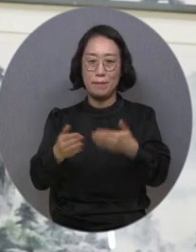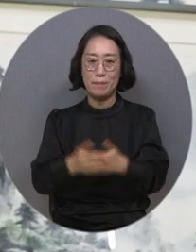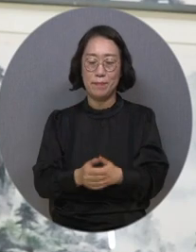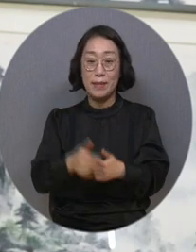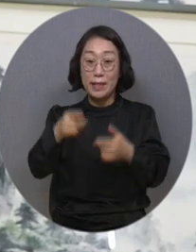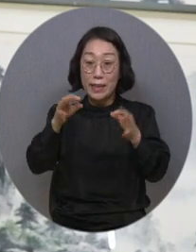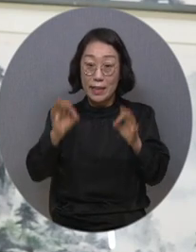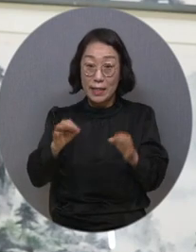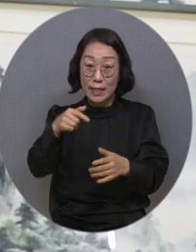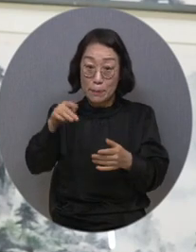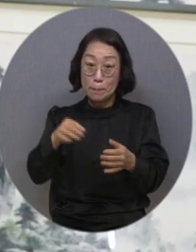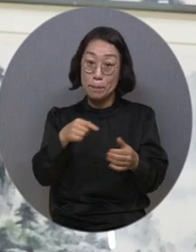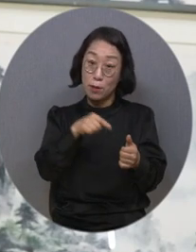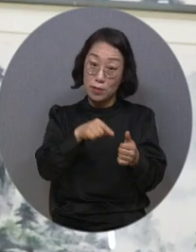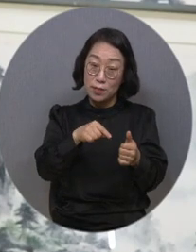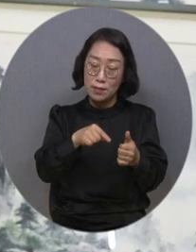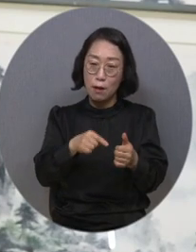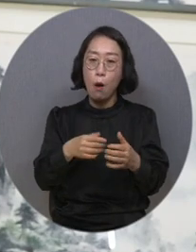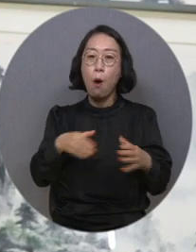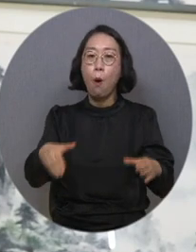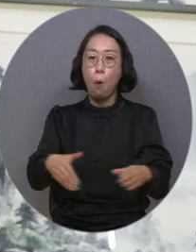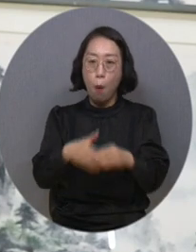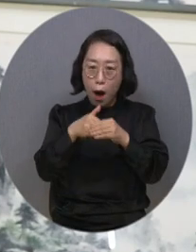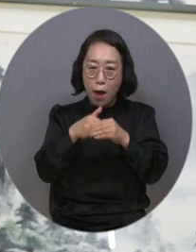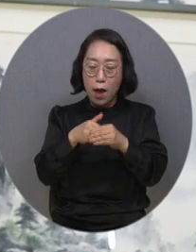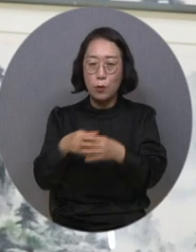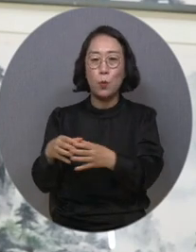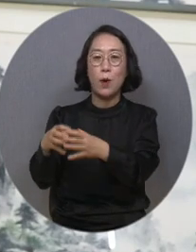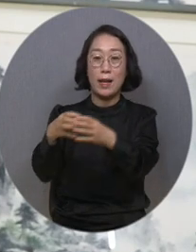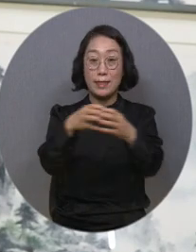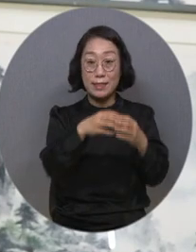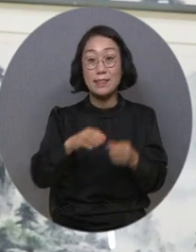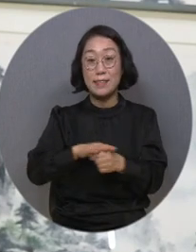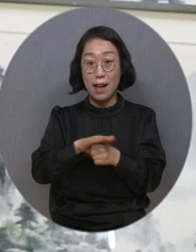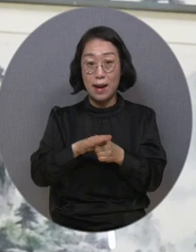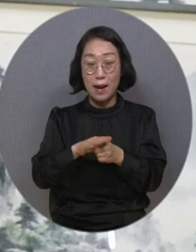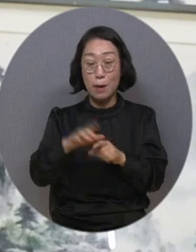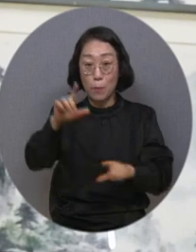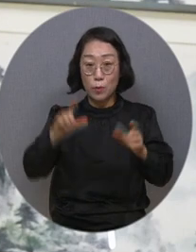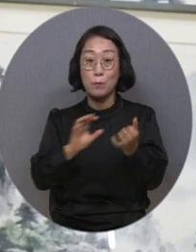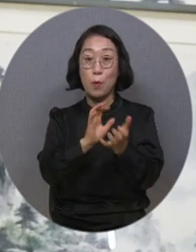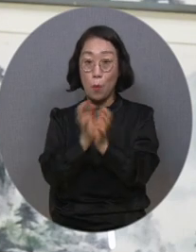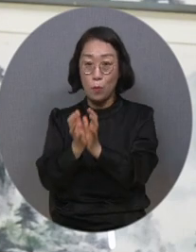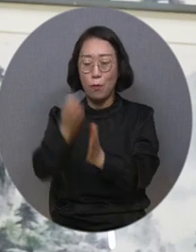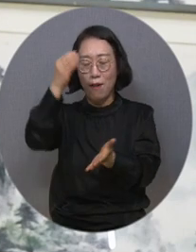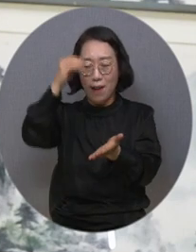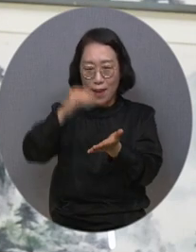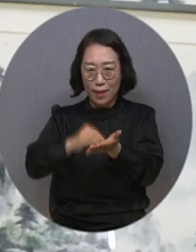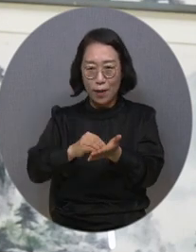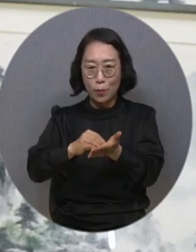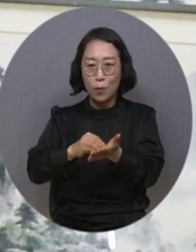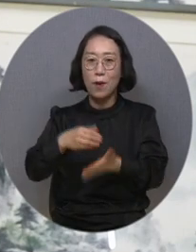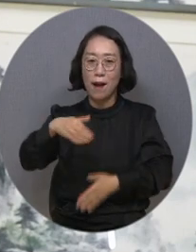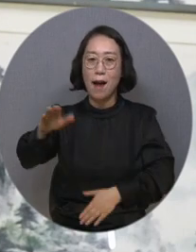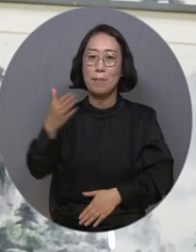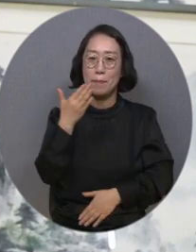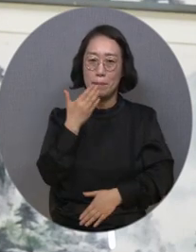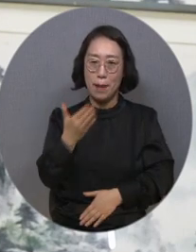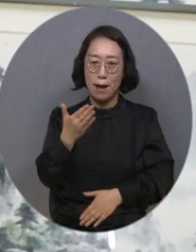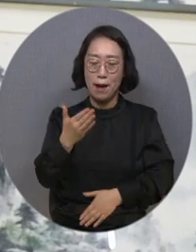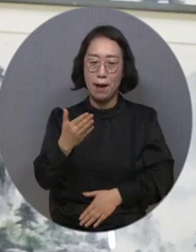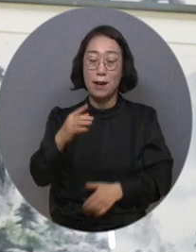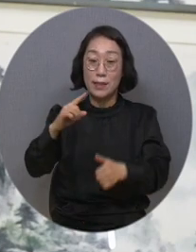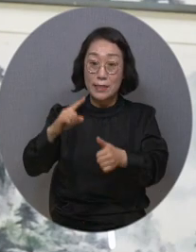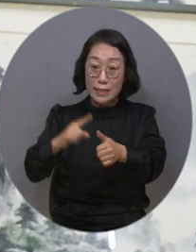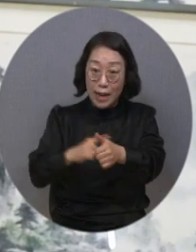김현승 작가는 화해와 공존의 꽃으로 피어날 때 본래의 모습으로 되돌아갈 수 있다고 말합니다.